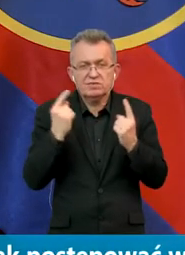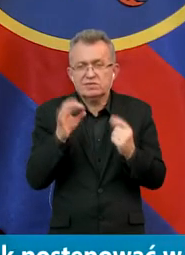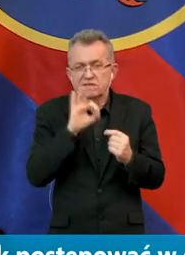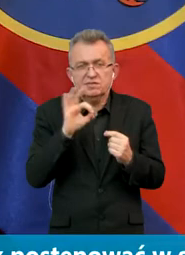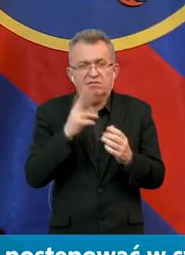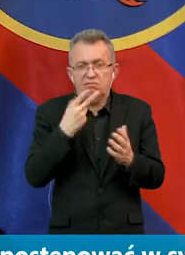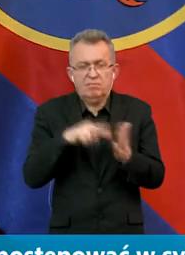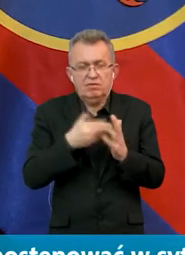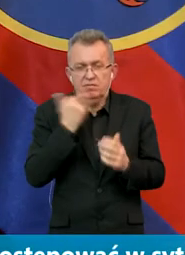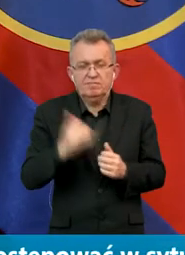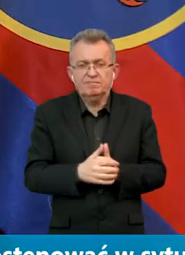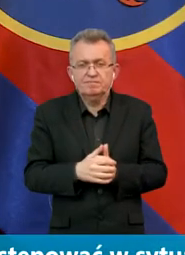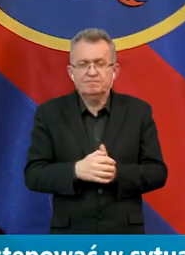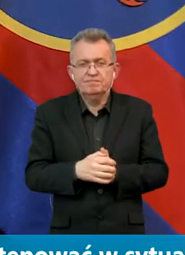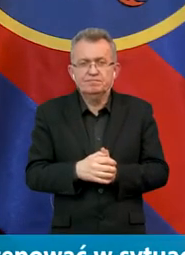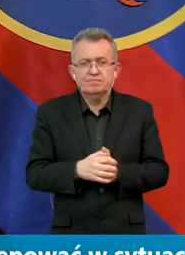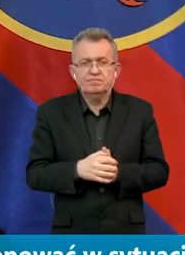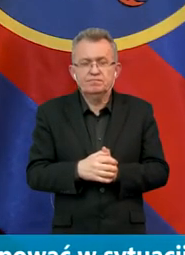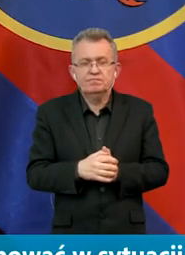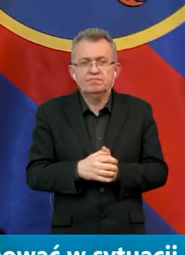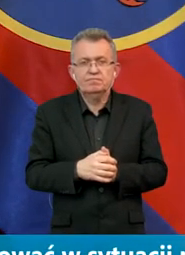takiej sytuacji nie planujemy.